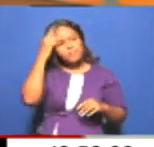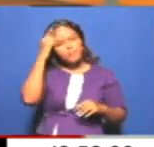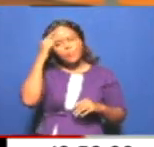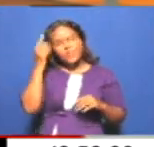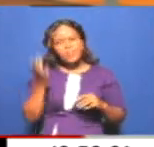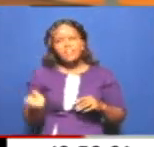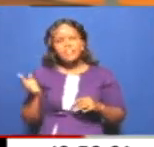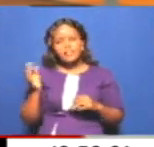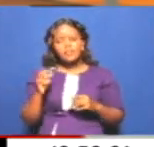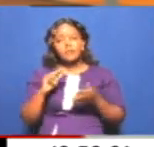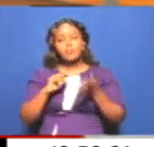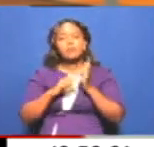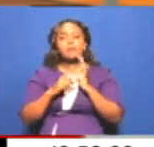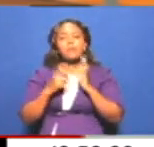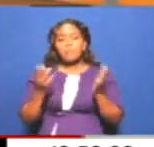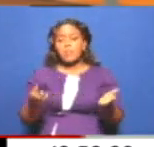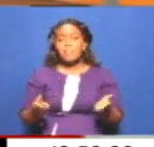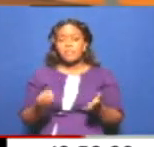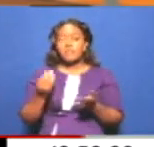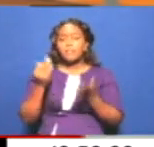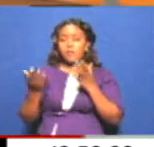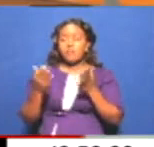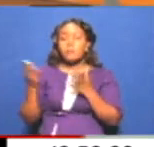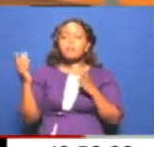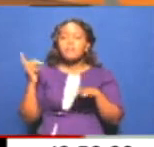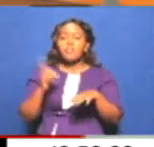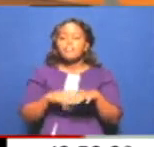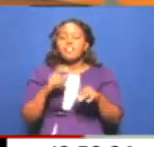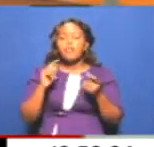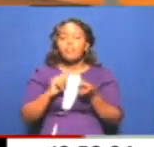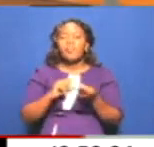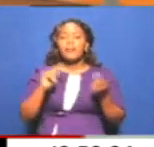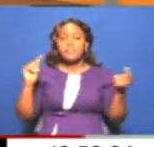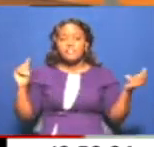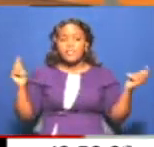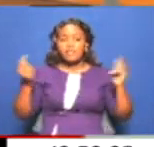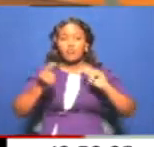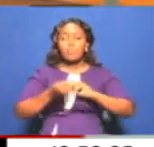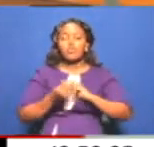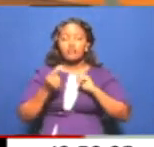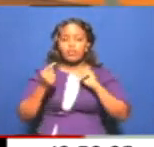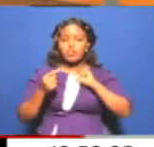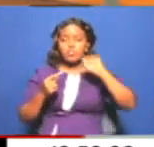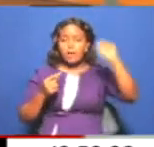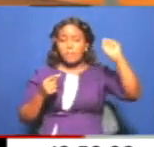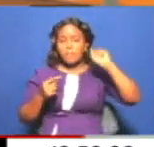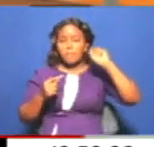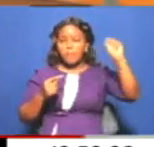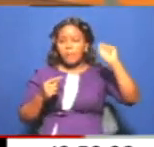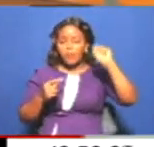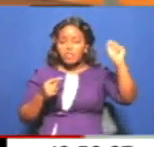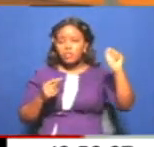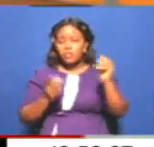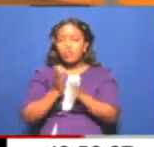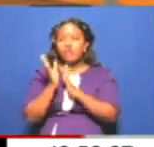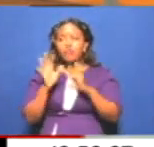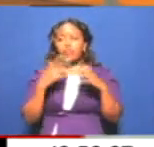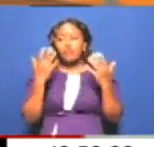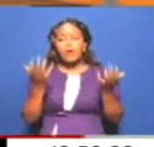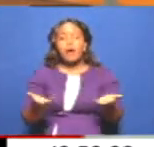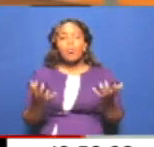kwamba wakati wa pengine wa siasa safi kuna hisia mseto kuhusiana na mwingiliano wa mtu ambaye pengine huenda